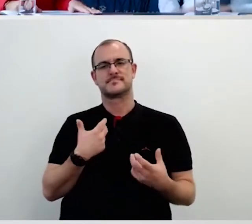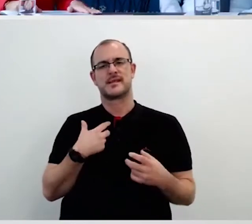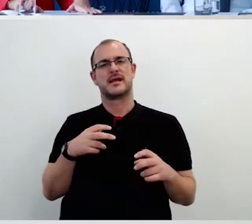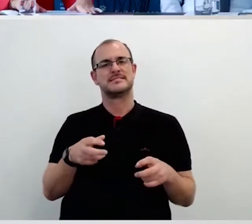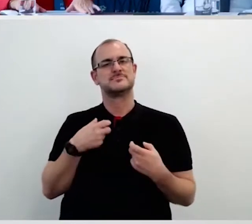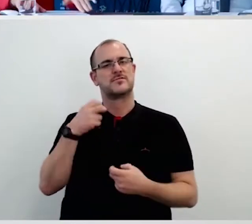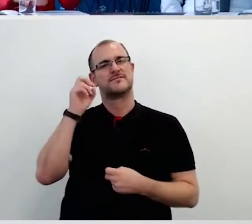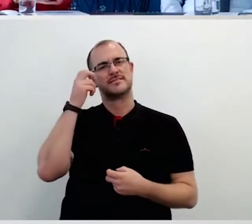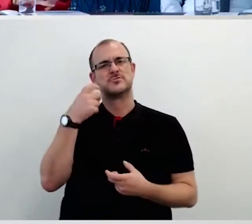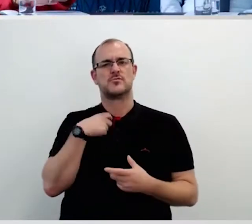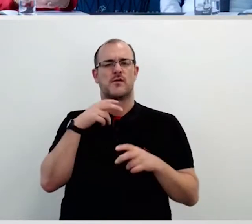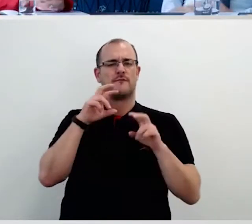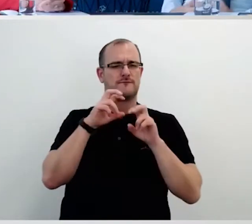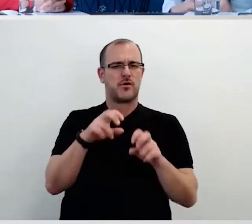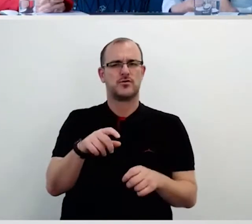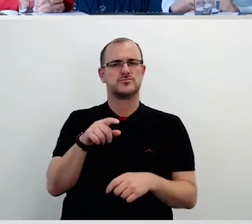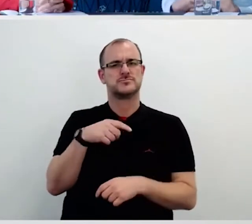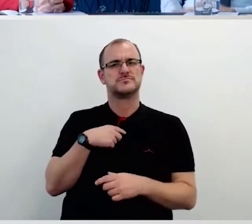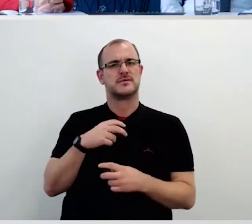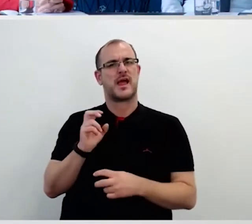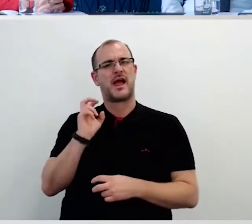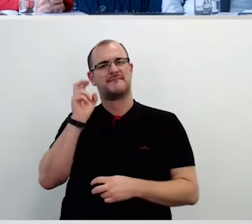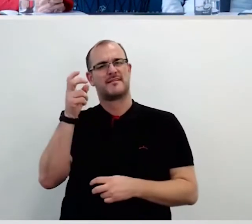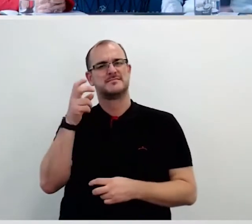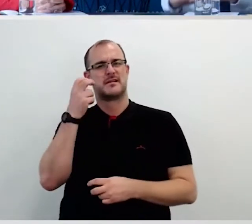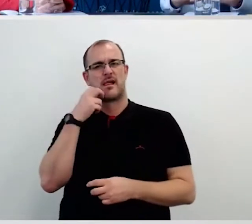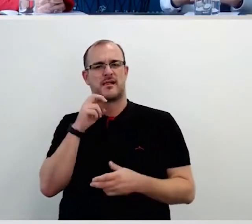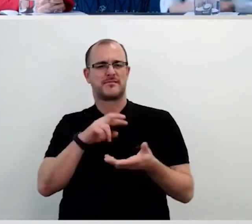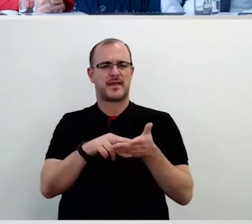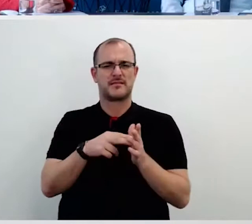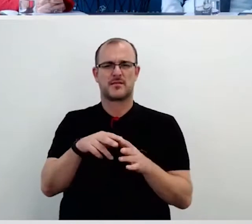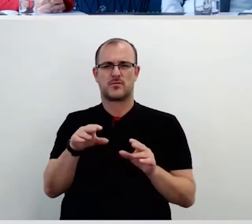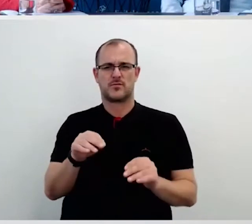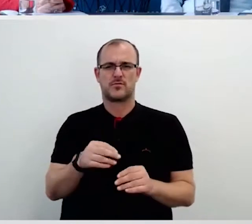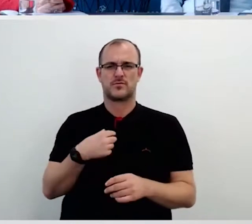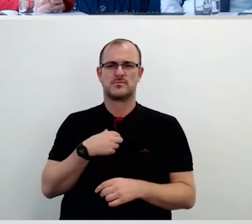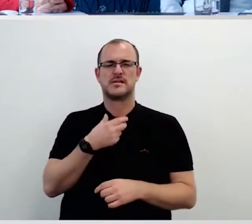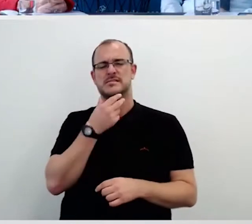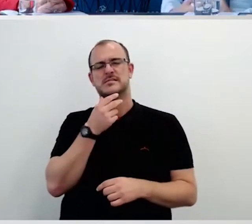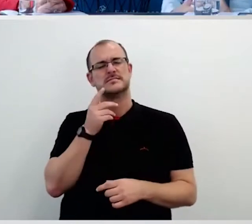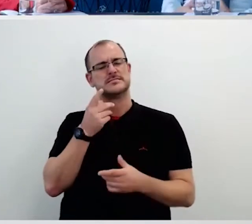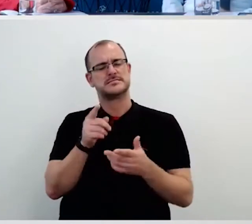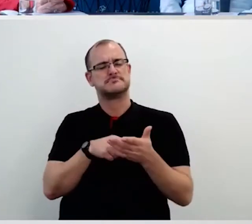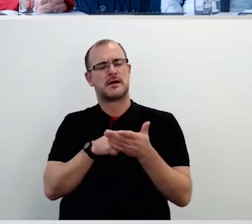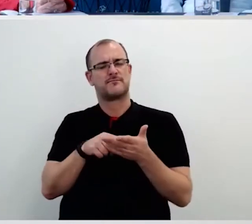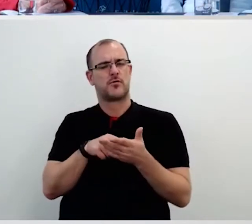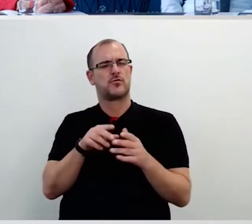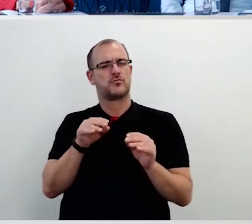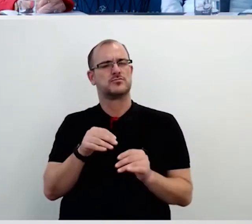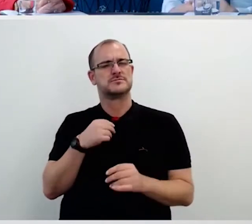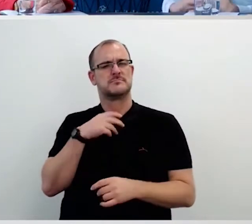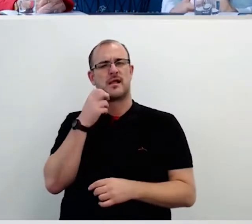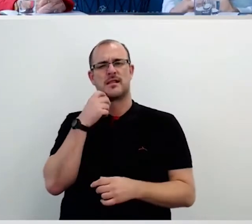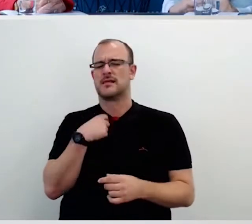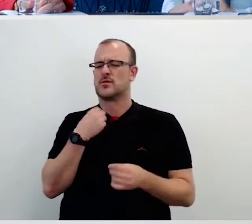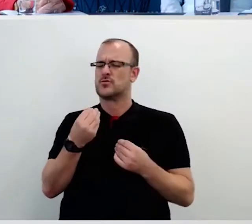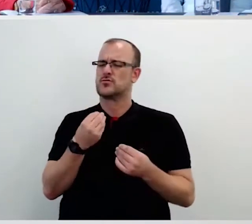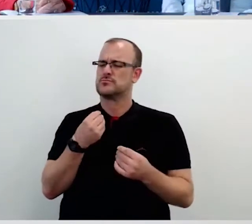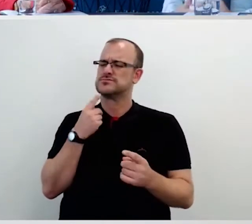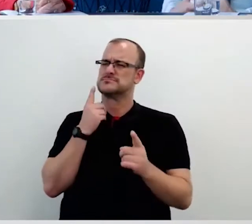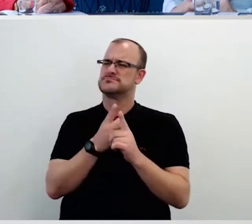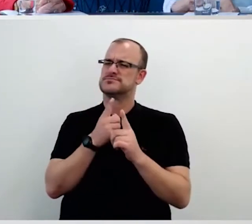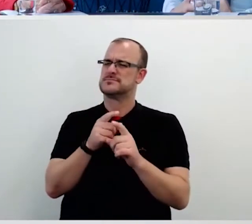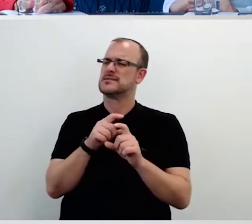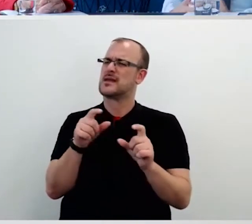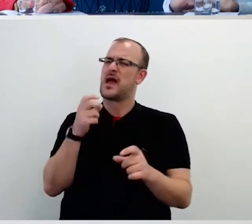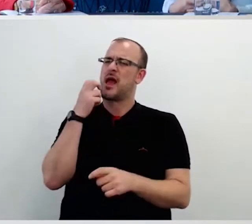habe sehr viel Forschung auch zum höheren Erwachsenenalter und der Technikbenutzung gemacht, zum Beispiel der Smartphone-Nutzung im Alter. Was mir da immer begegnet ist, dass viele ältere